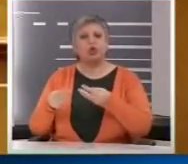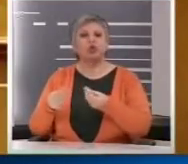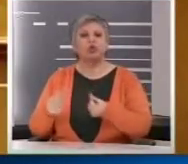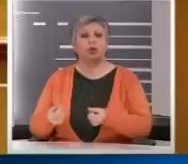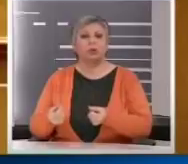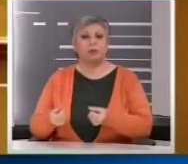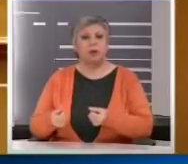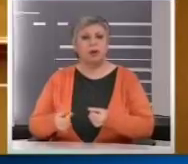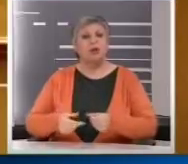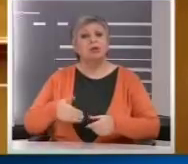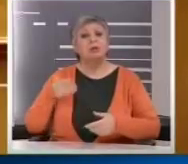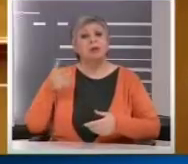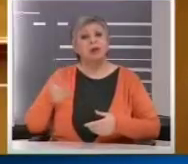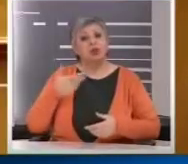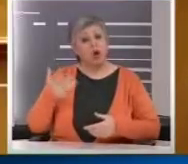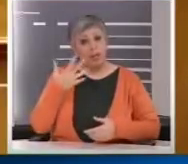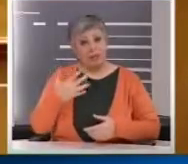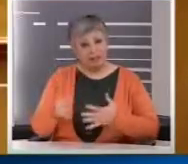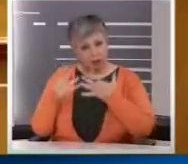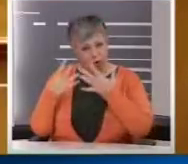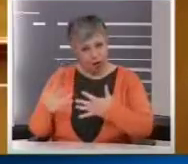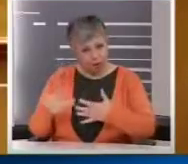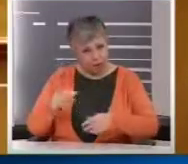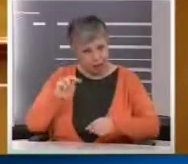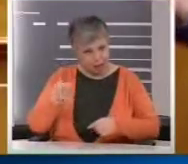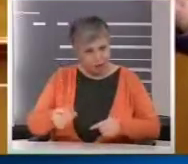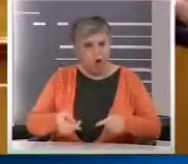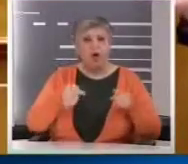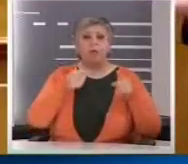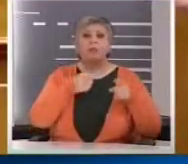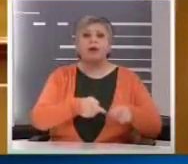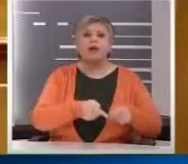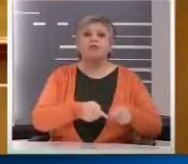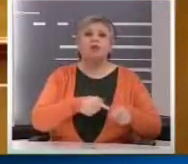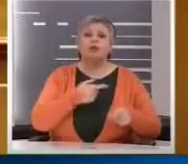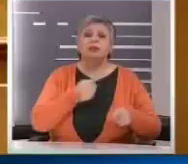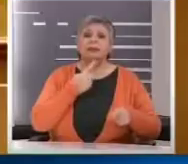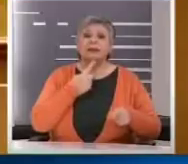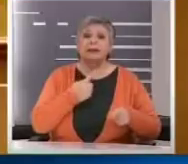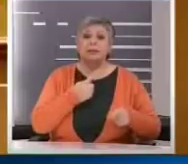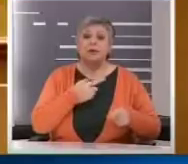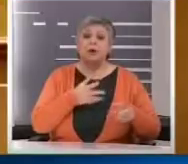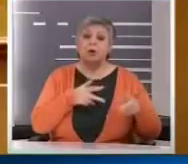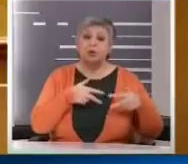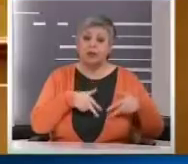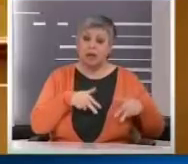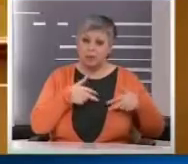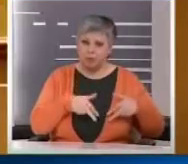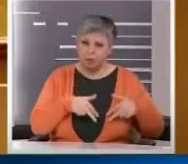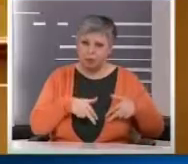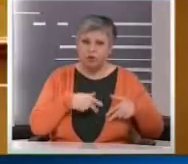ο ΕΟΦ λέει 509 ευρώ, με το άλλο έτσι που βγήκε είπε ο υπουργός με την υπογραφή του